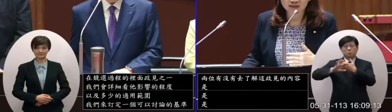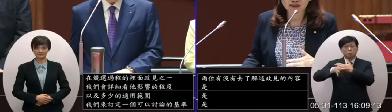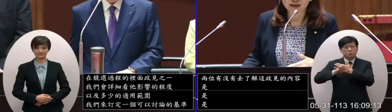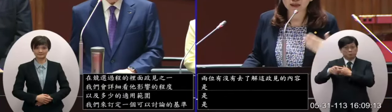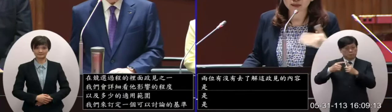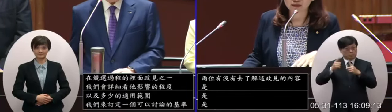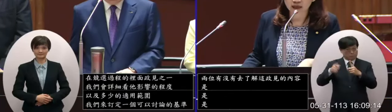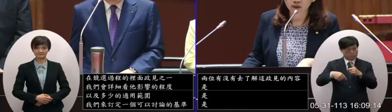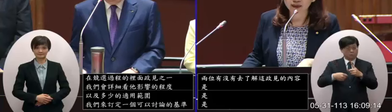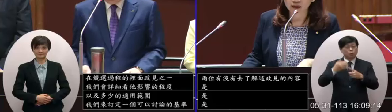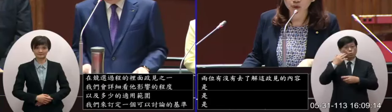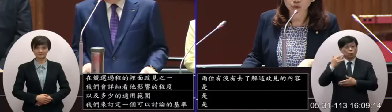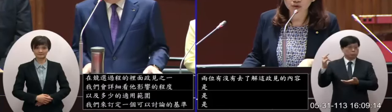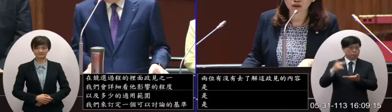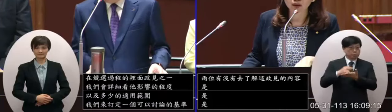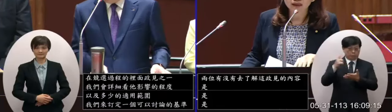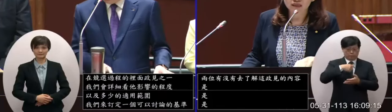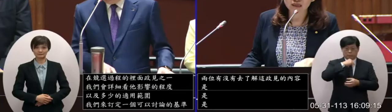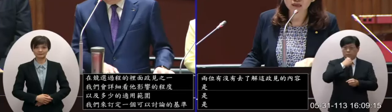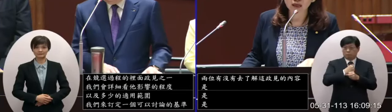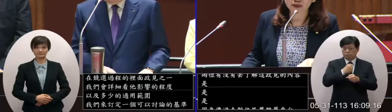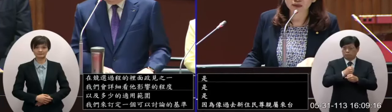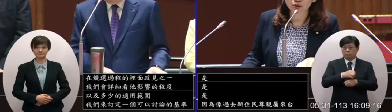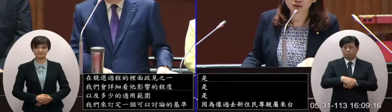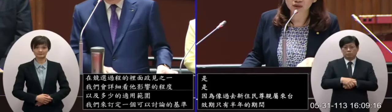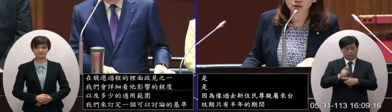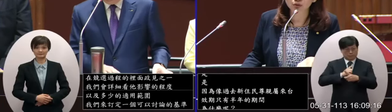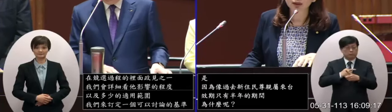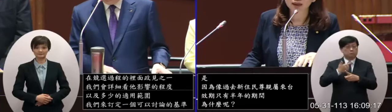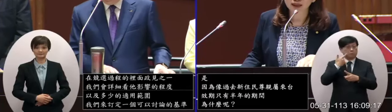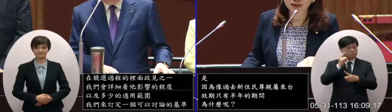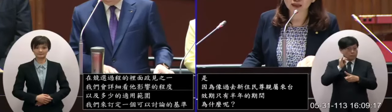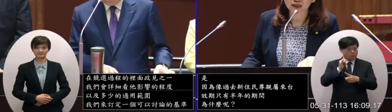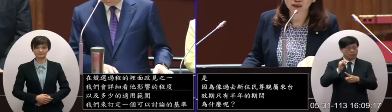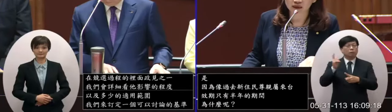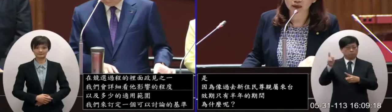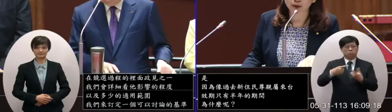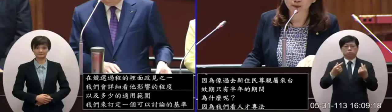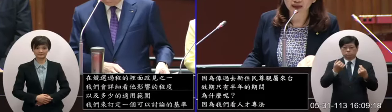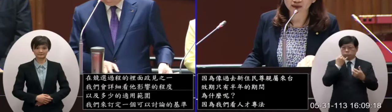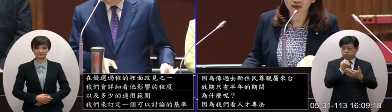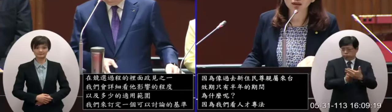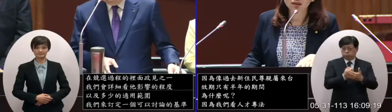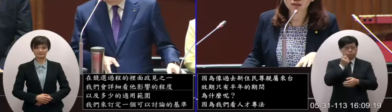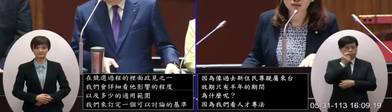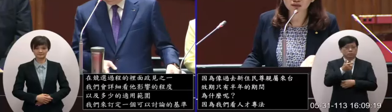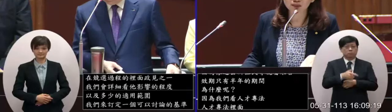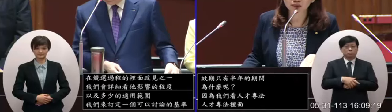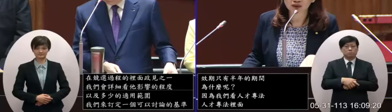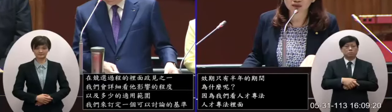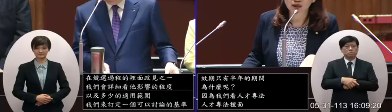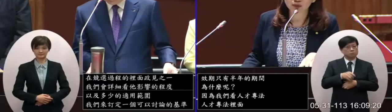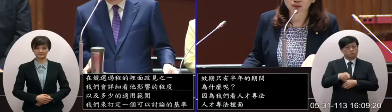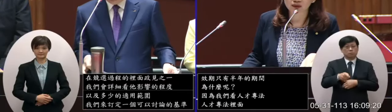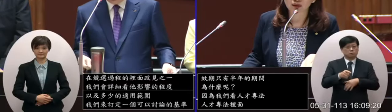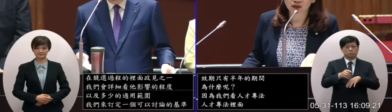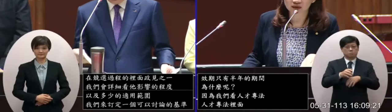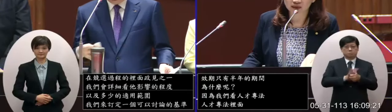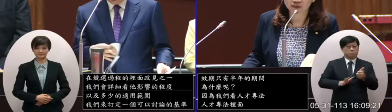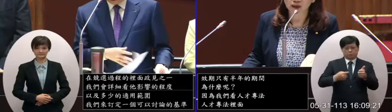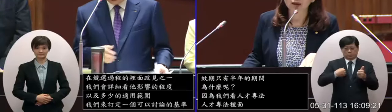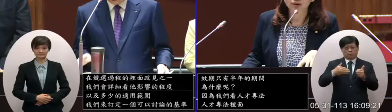这些人才，他们来到台湾来工作之后，其实他们的尊亲属来台可以停留半年，其实这不影响我